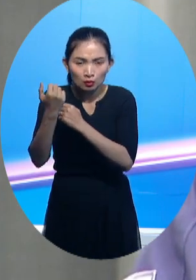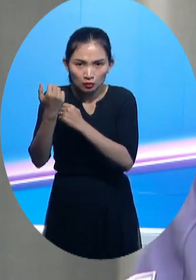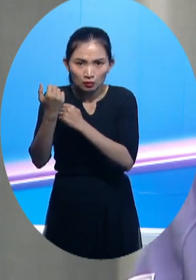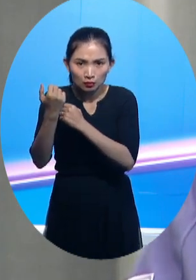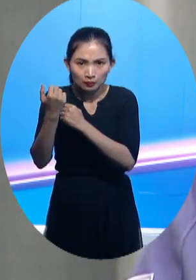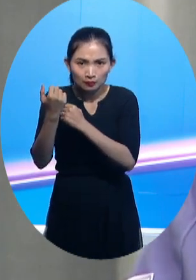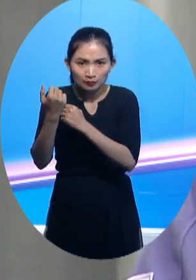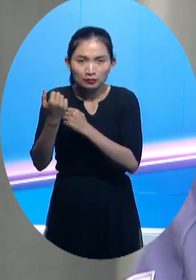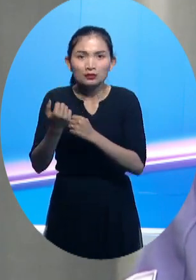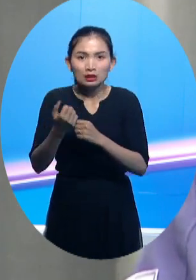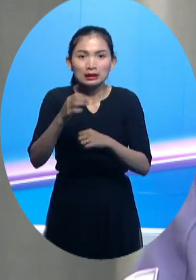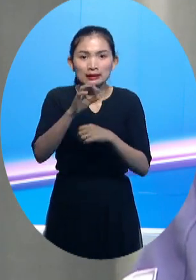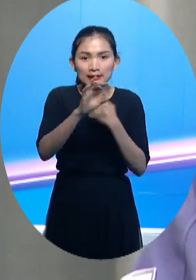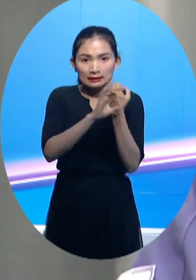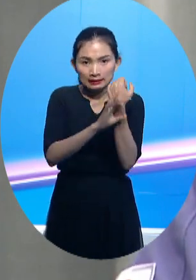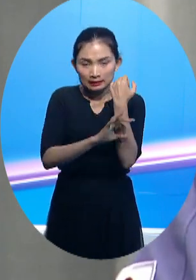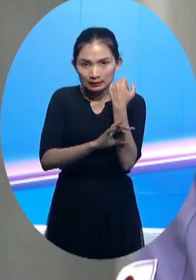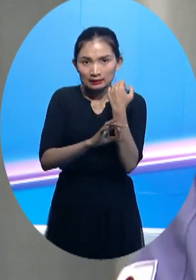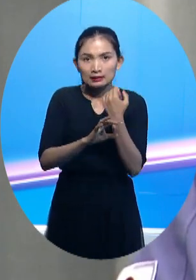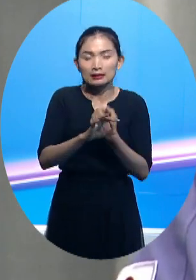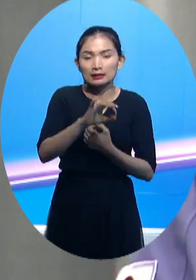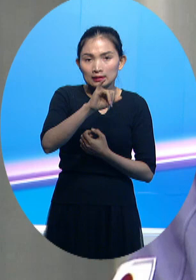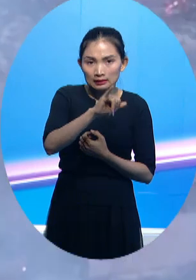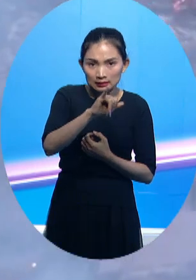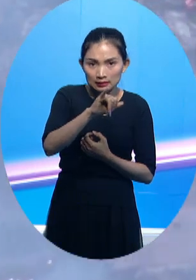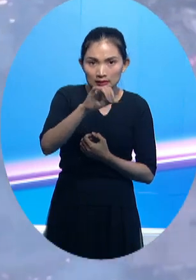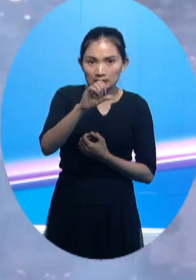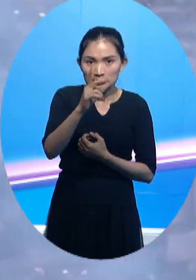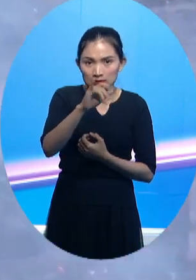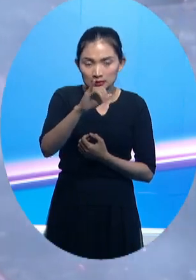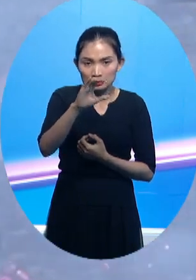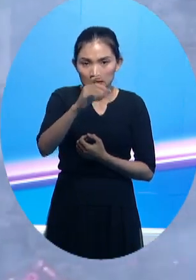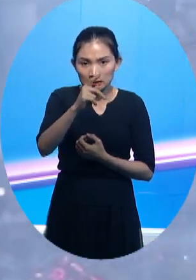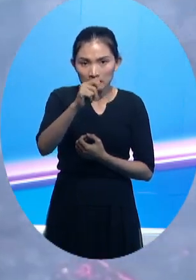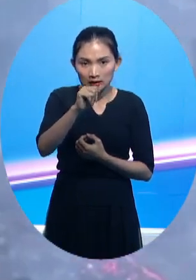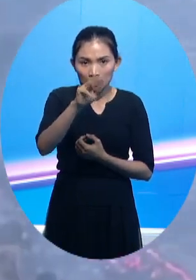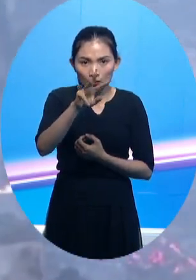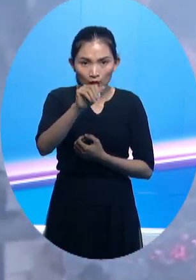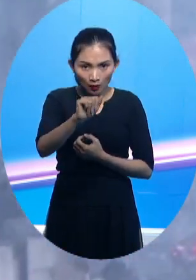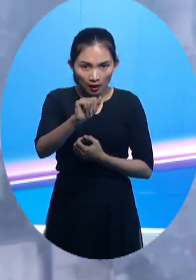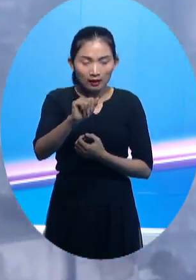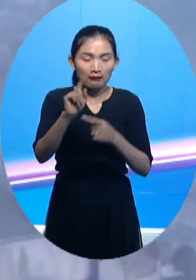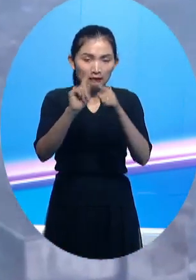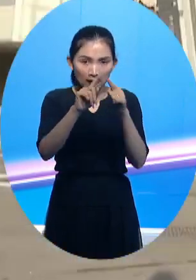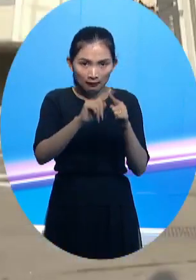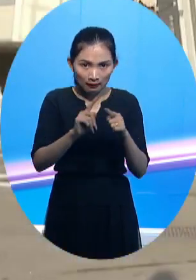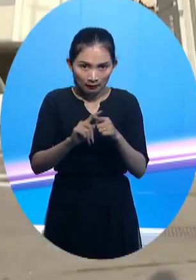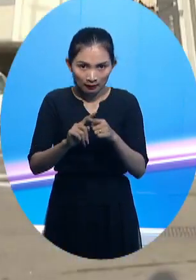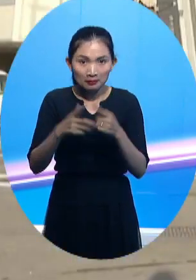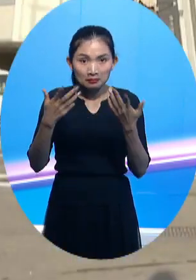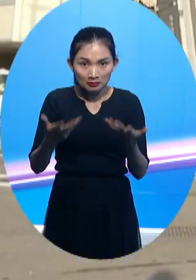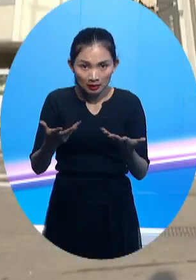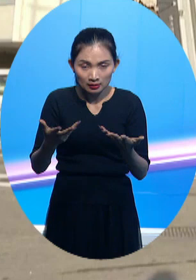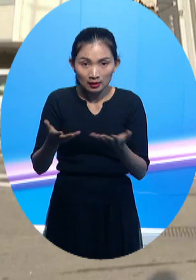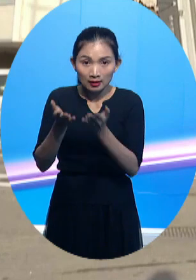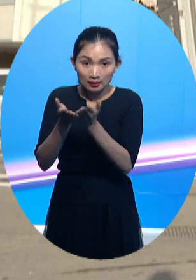đất là tỉnh ishikawa và niigata hiện chính phủ trung ương đang điều phối việc vận chuyển hàng cứu trợ bằng